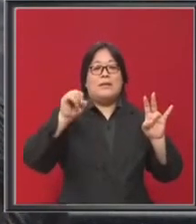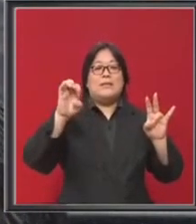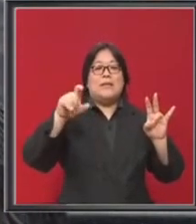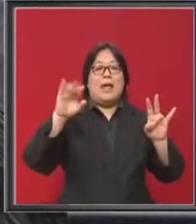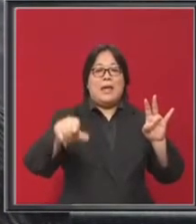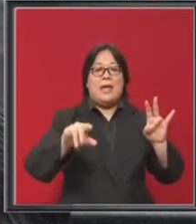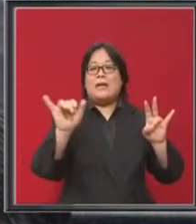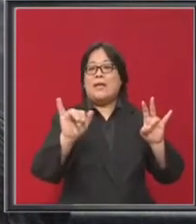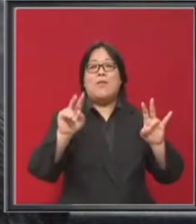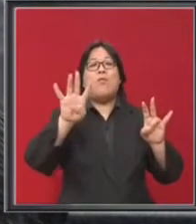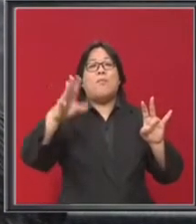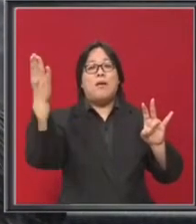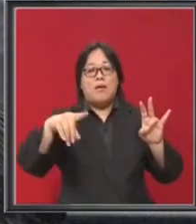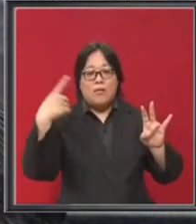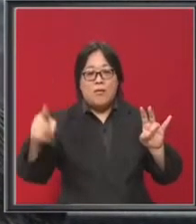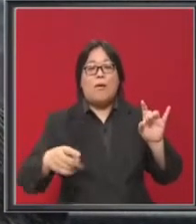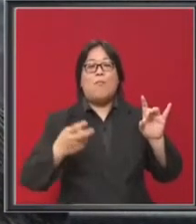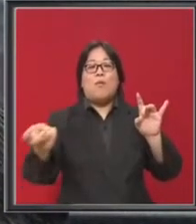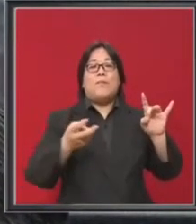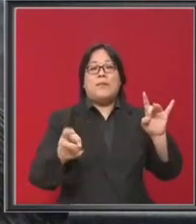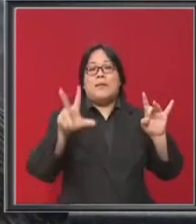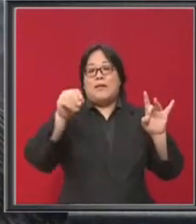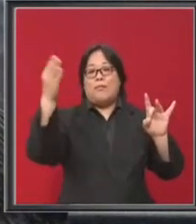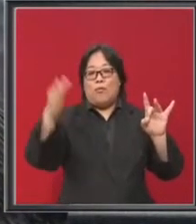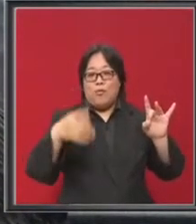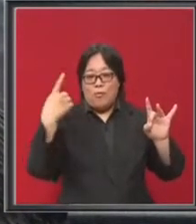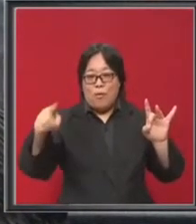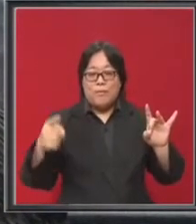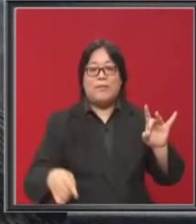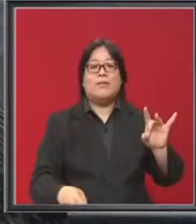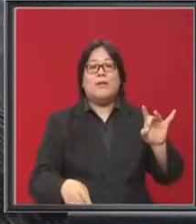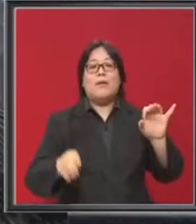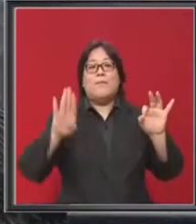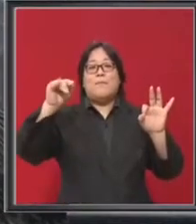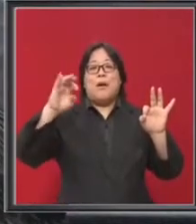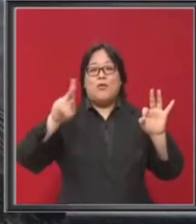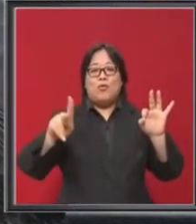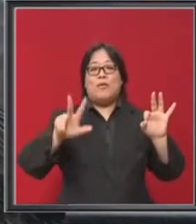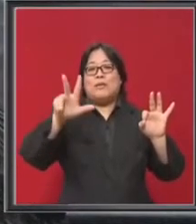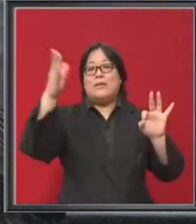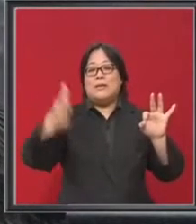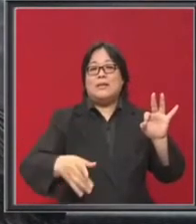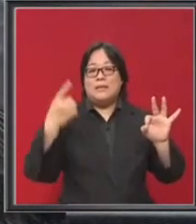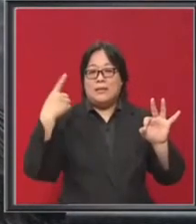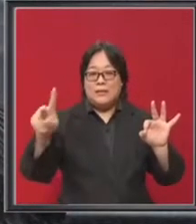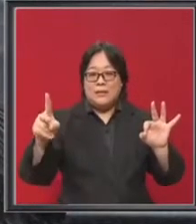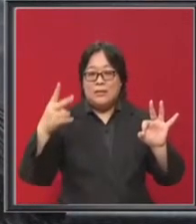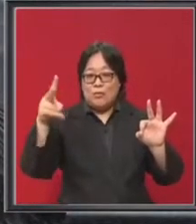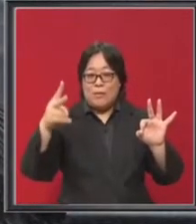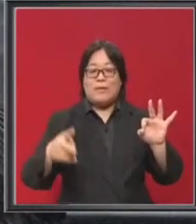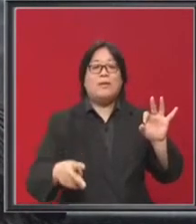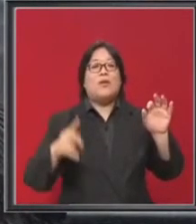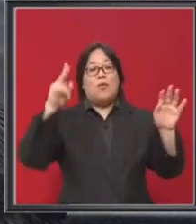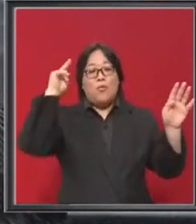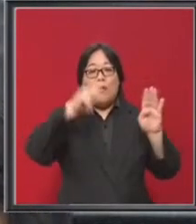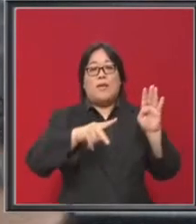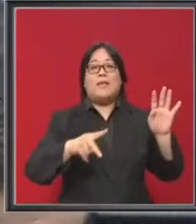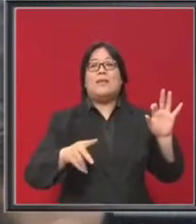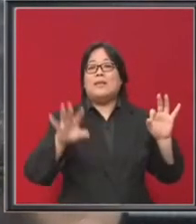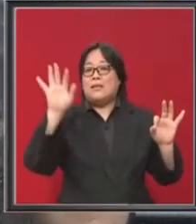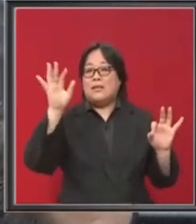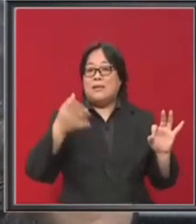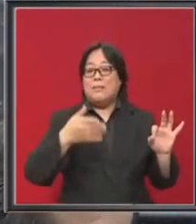maslah yang juga pedopan November yamabuki bintang 30 Nov yang bacok vertigo Desember Yamaha Kuantan pada